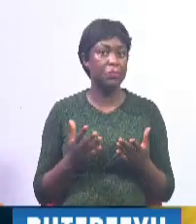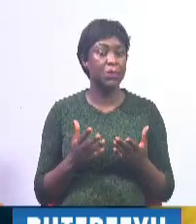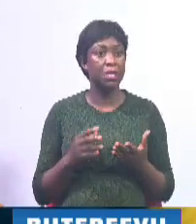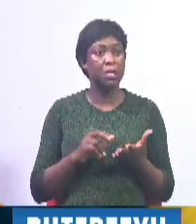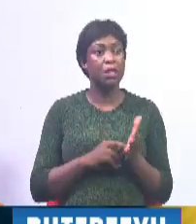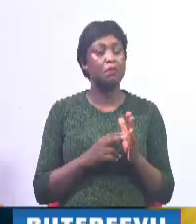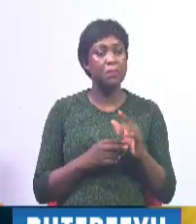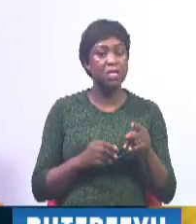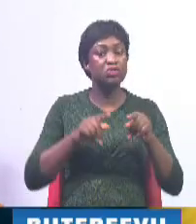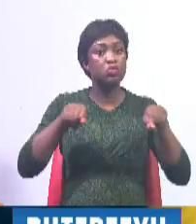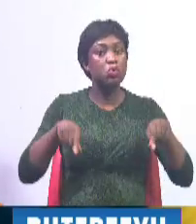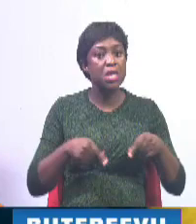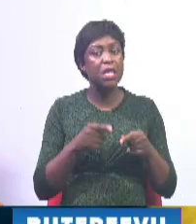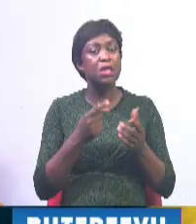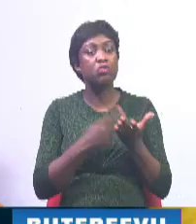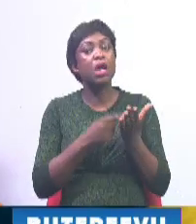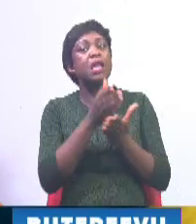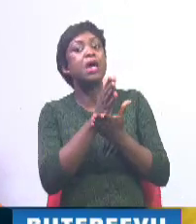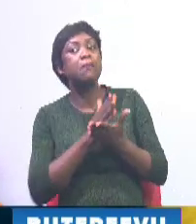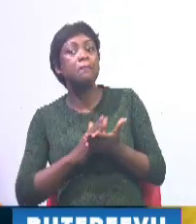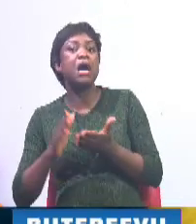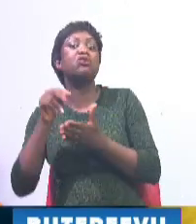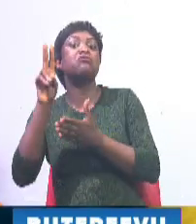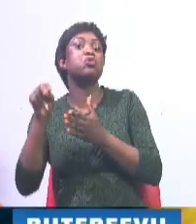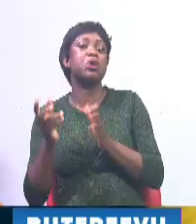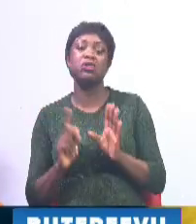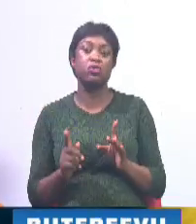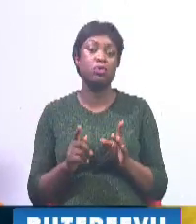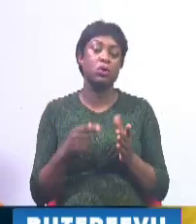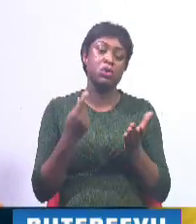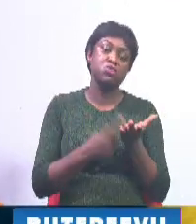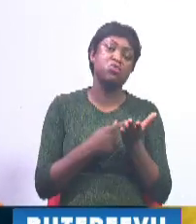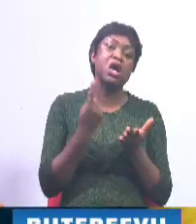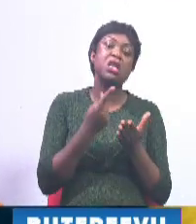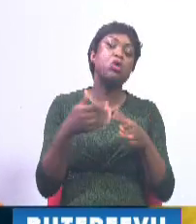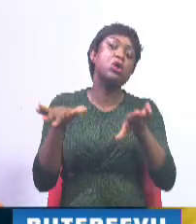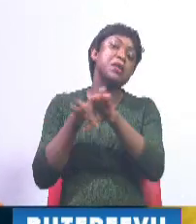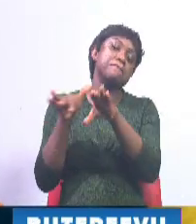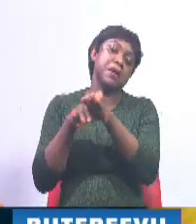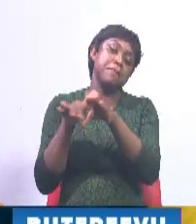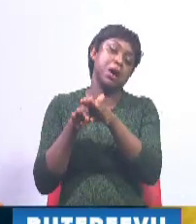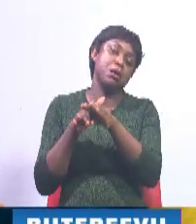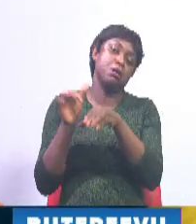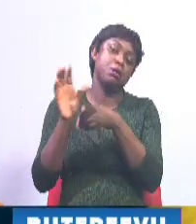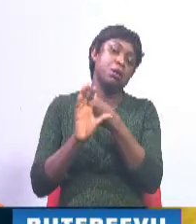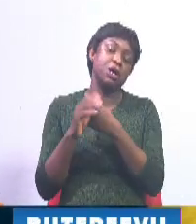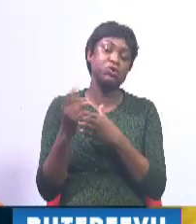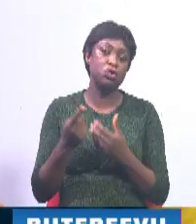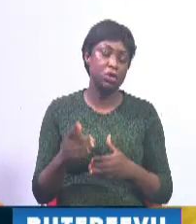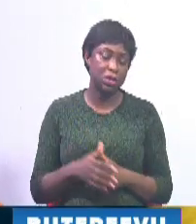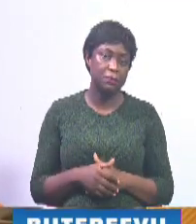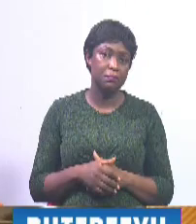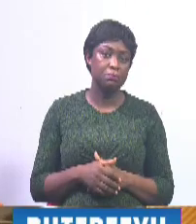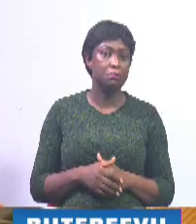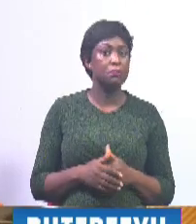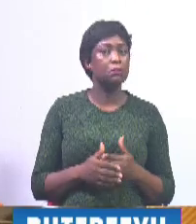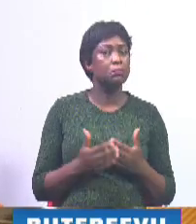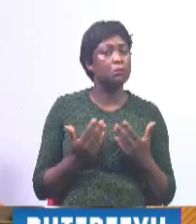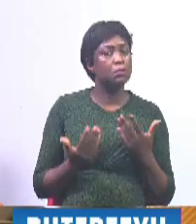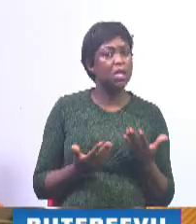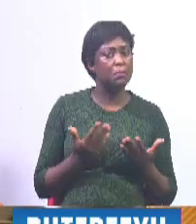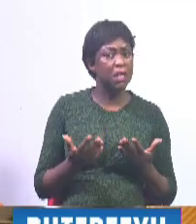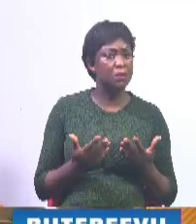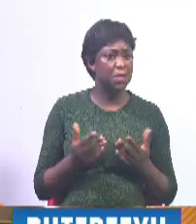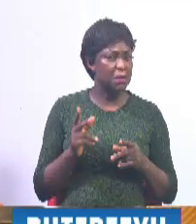kitundu ku UN nga Uganda. Uganda is a member country ku UN. Okutya okwo kubaddewo ng'oba oli abantu abamu badde naddala